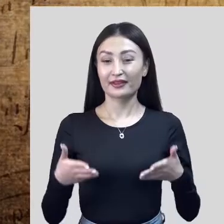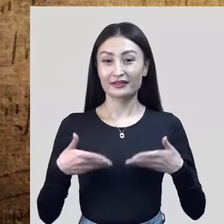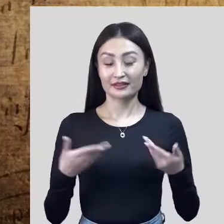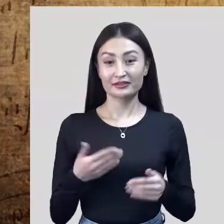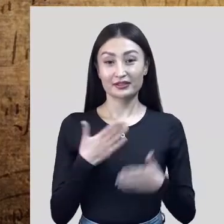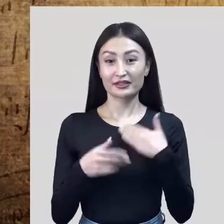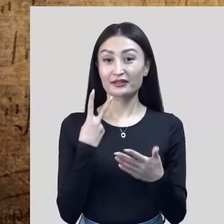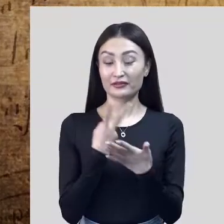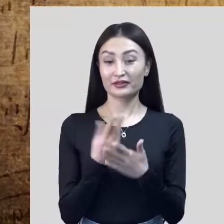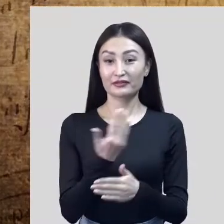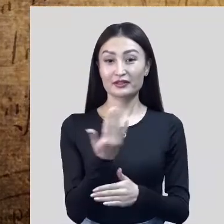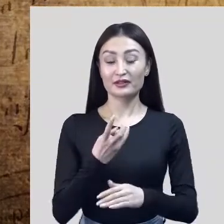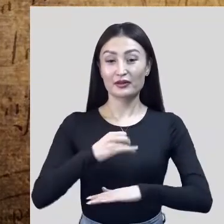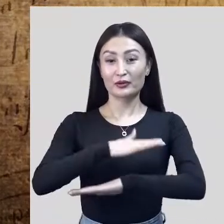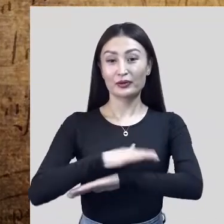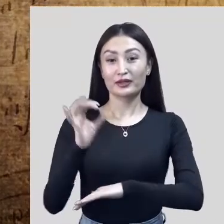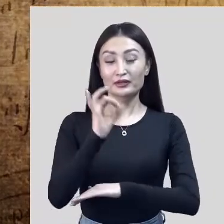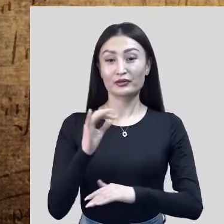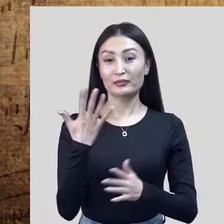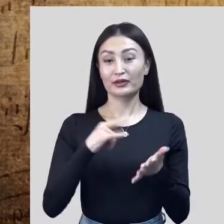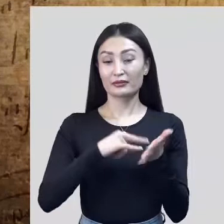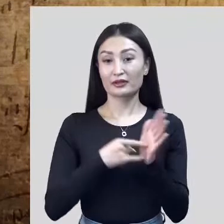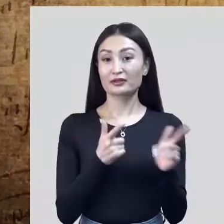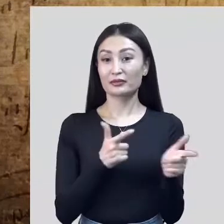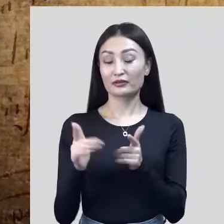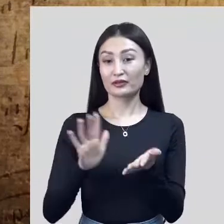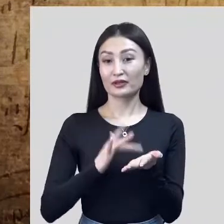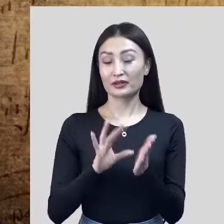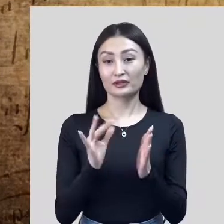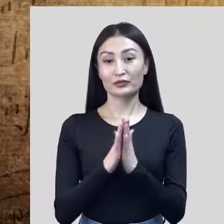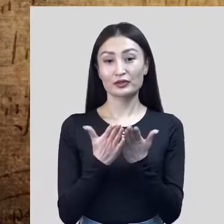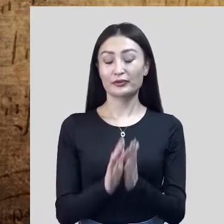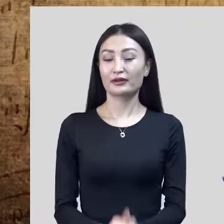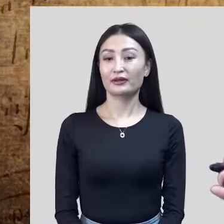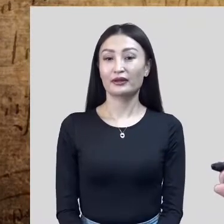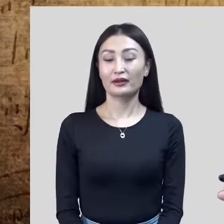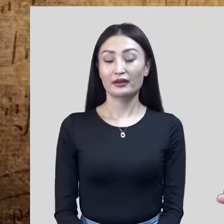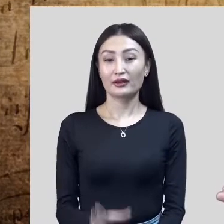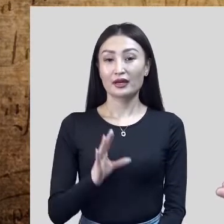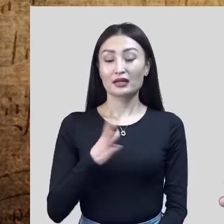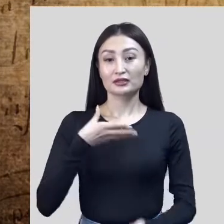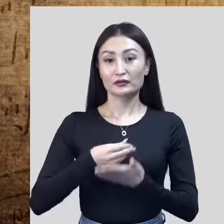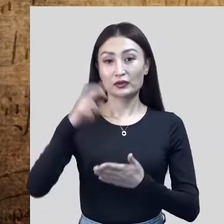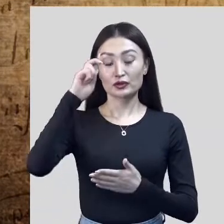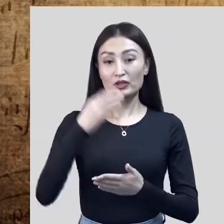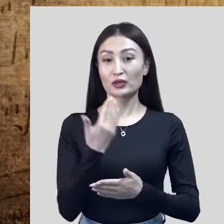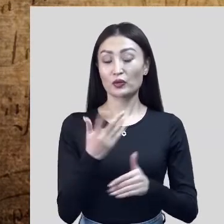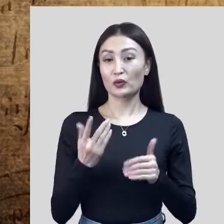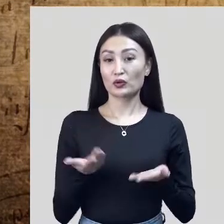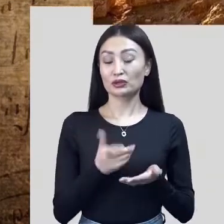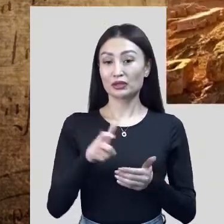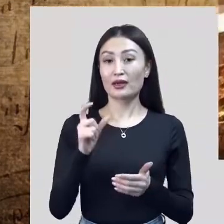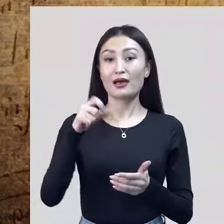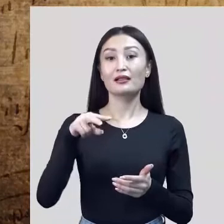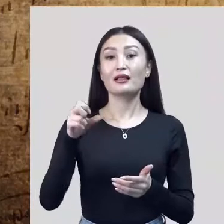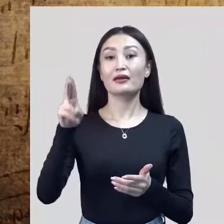Здравствуйте! Рад приветствовать вас на уроке истории в 5 классе. Подготовьте тетрадь и учебник. Свою страну и ее жители называли Элладой,